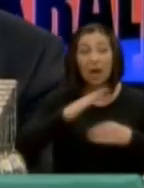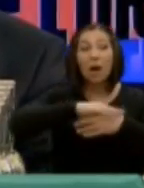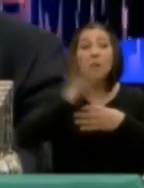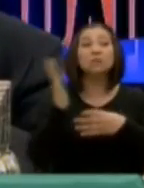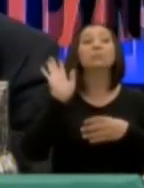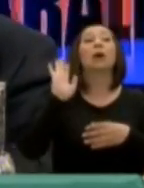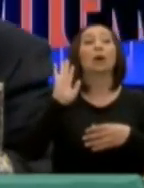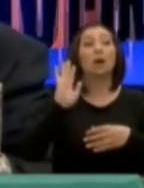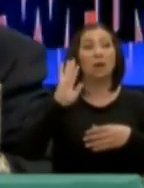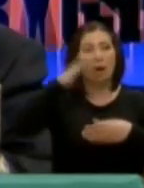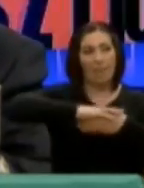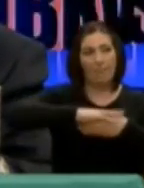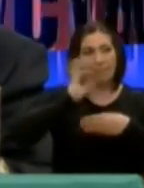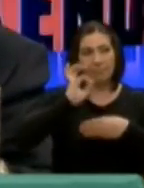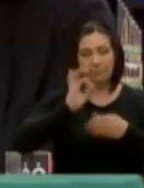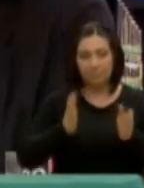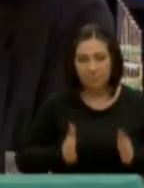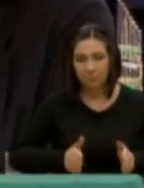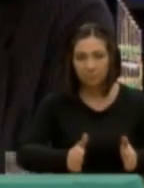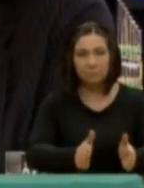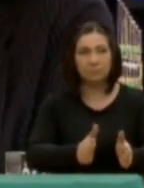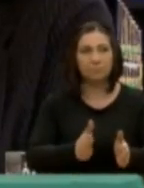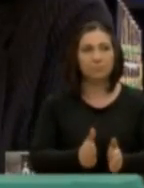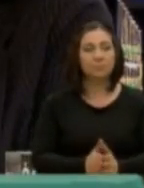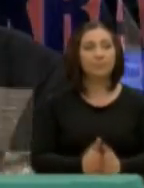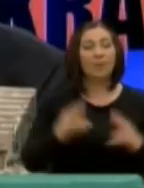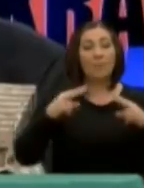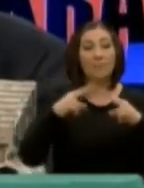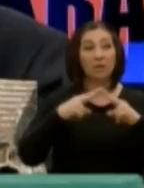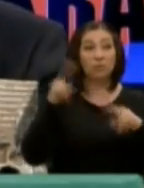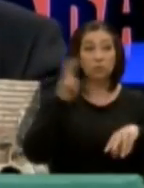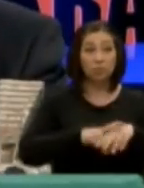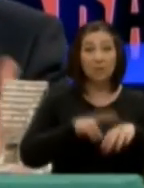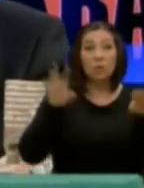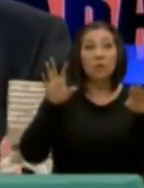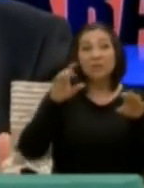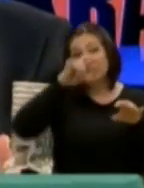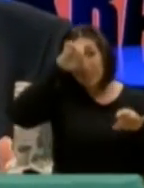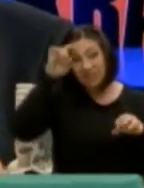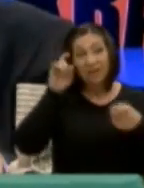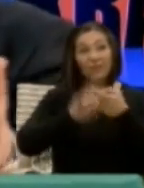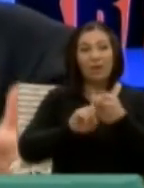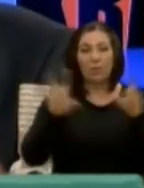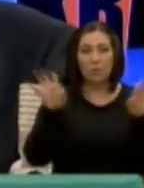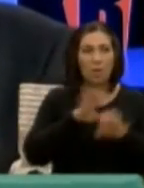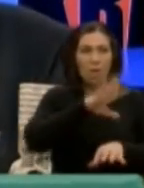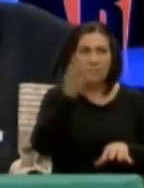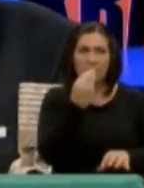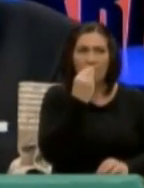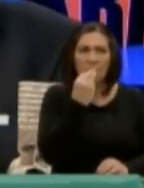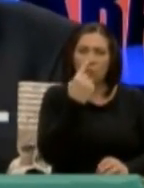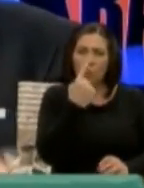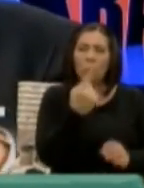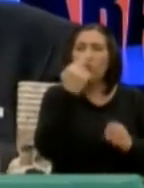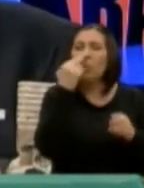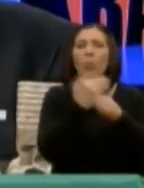açmayın. Rutubet almasın içerisine. Ha. Tabii. Baklavanın düşmanı rutubet ve sıcaktır. Bütün gıdaların öyle. Evet.